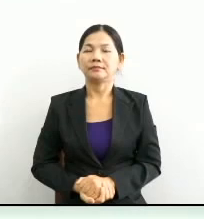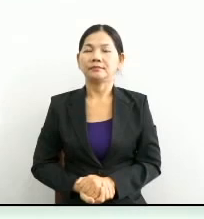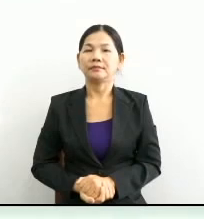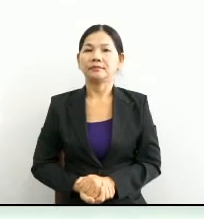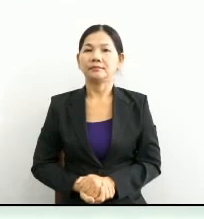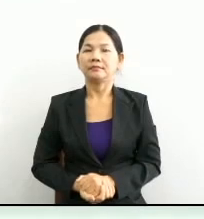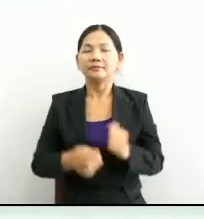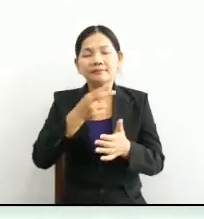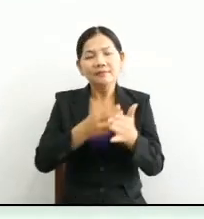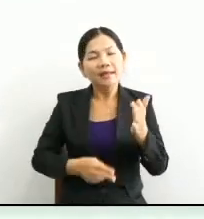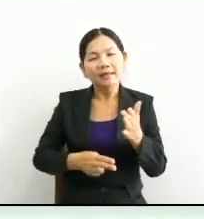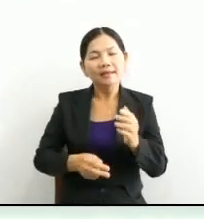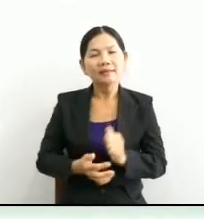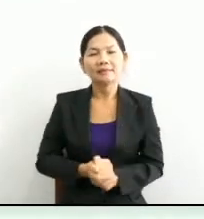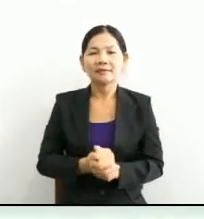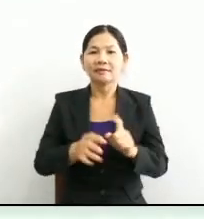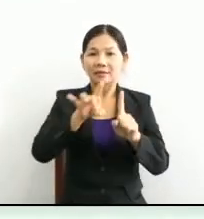Chân chân nè ấy con.